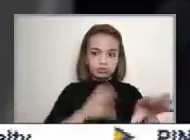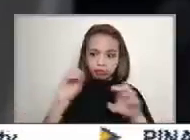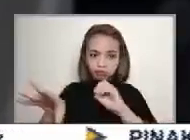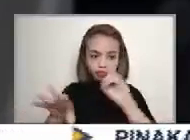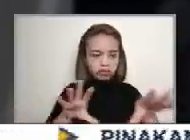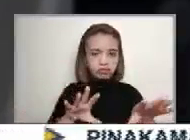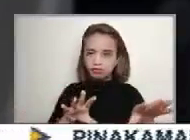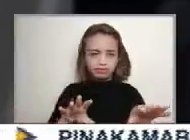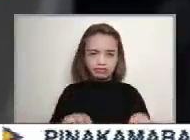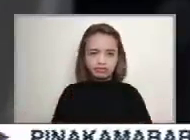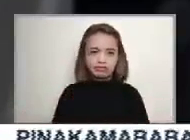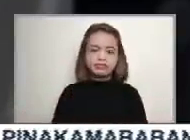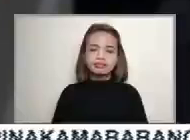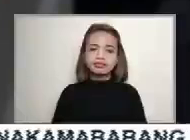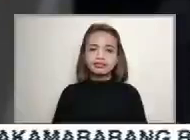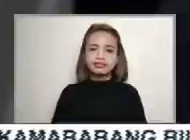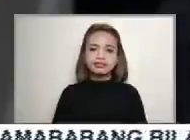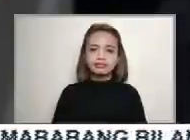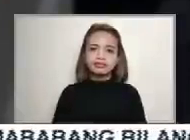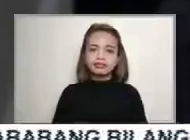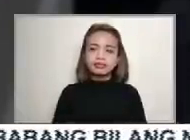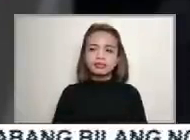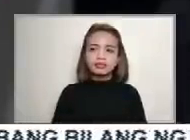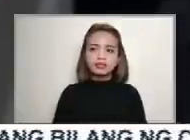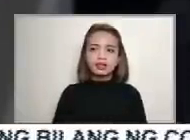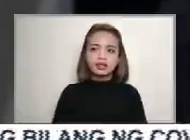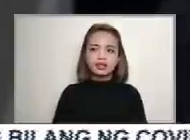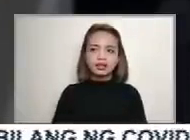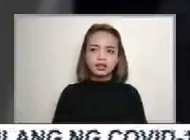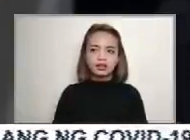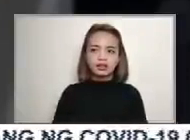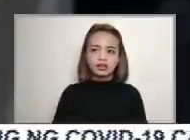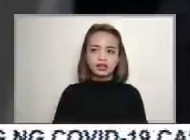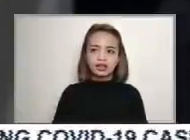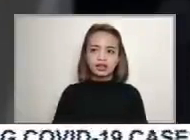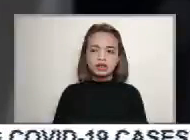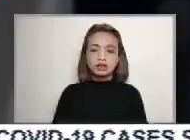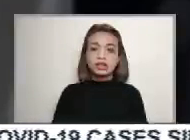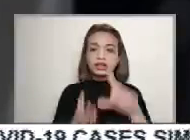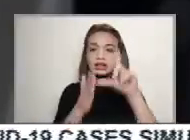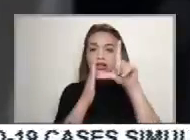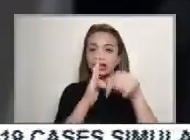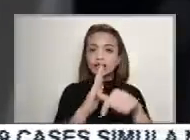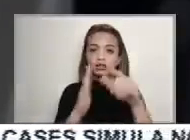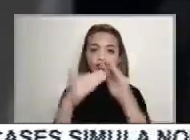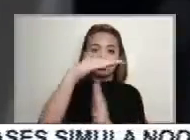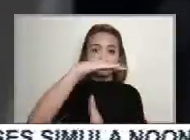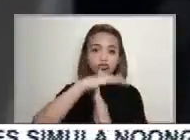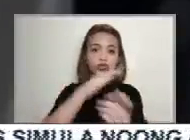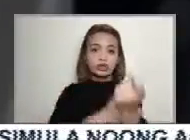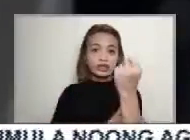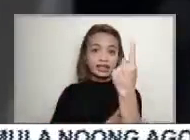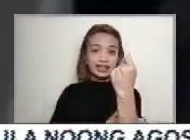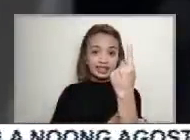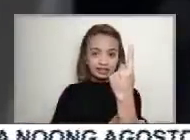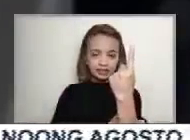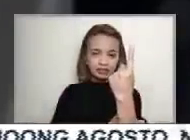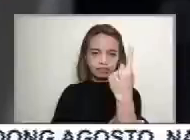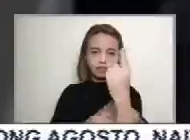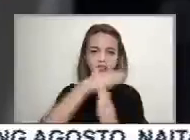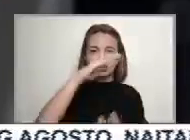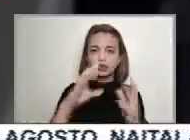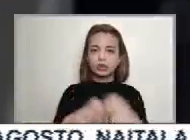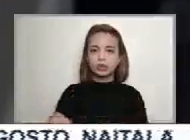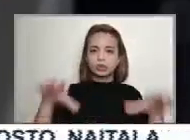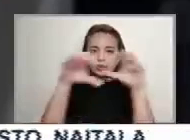mga tsuper dahil po sa sunod-sunod na oil price increase. Pinag-aaralan na rin ng pamahalaan na dagdagan